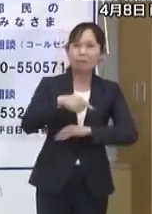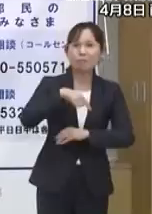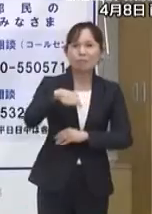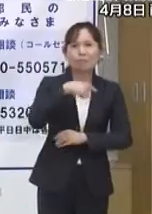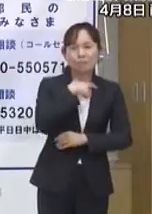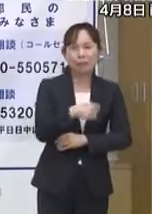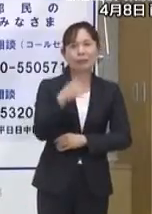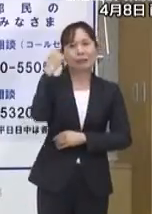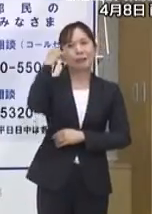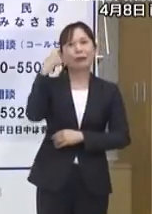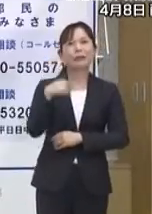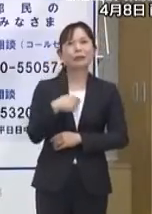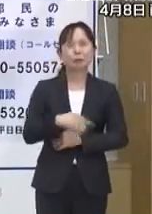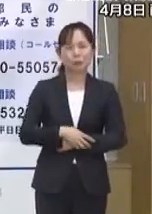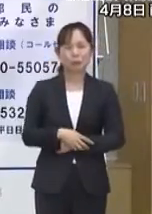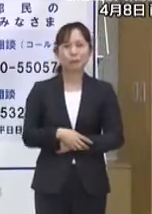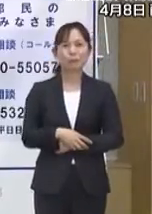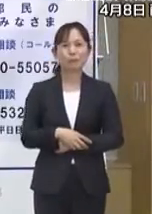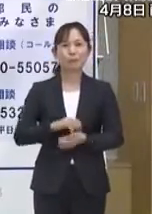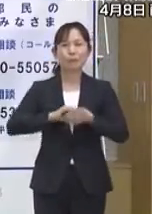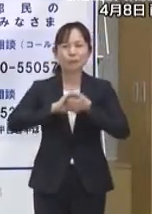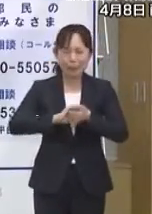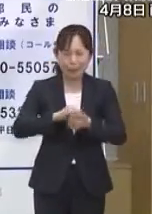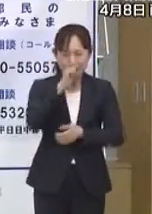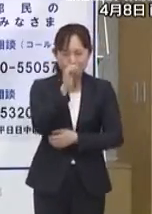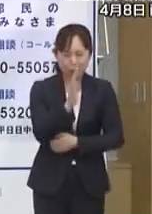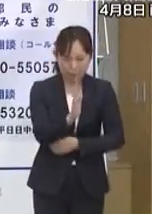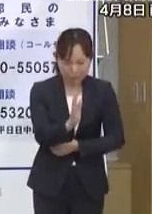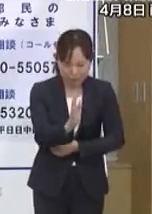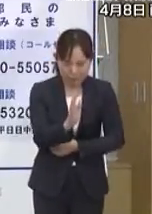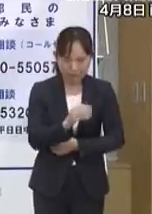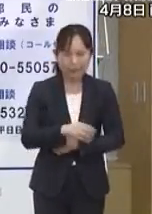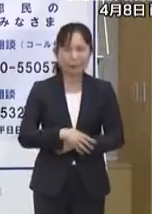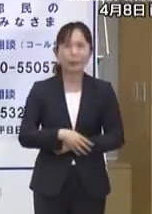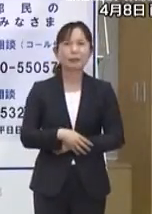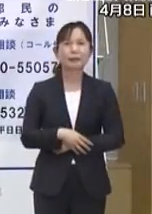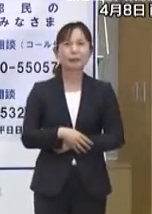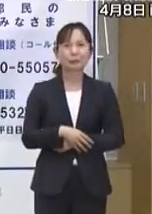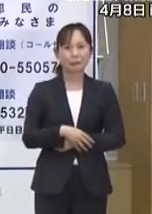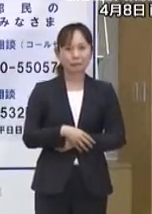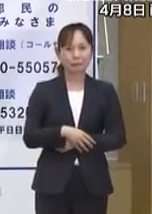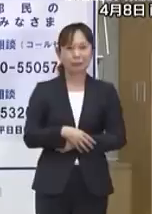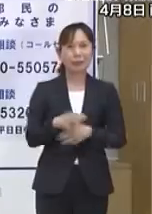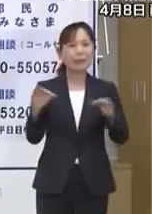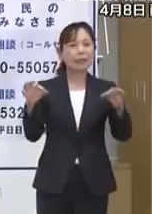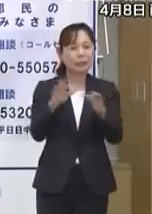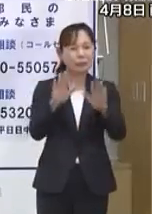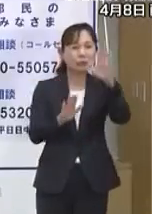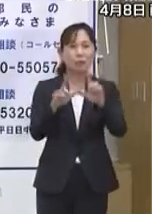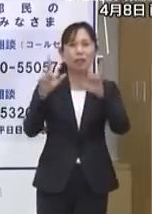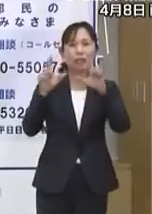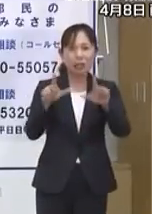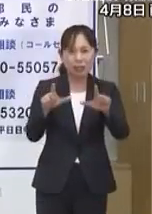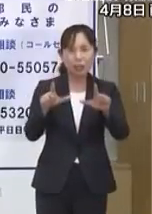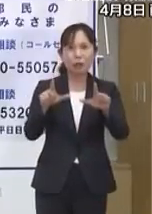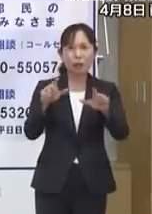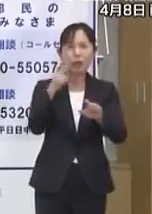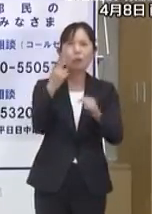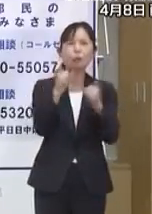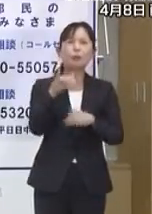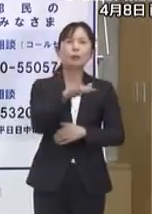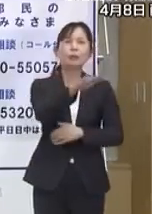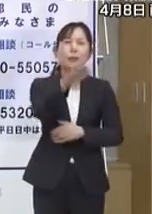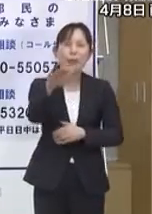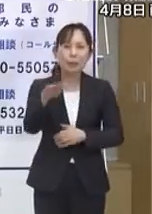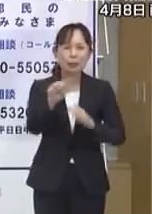いきたいと考えております是非ともよろしくお願い致しますそして研究事態の宣言を受けまして都民の皆様